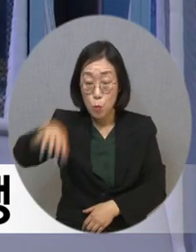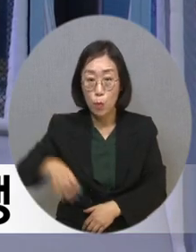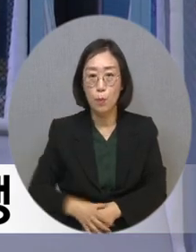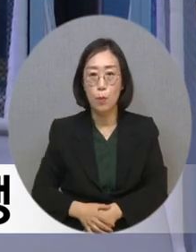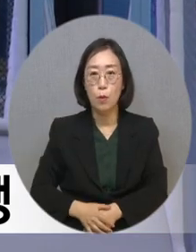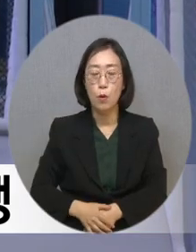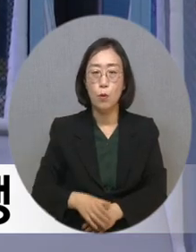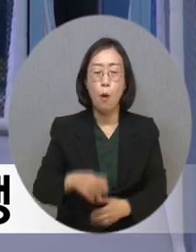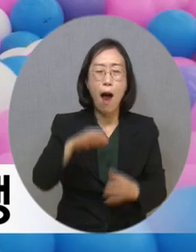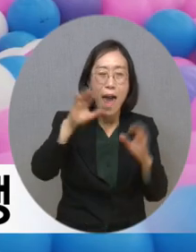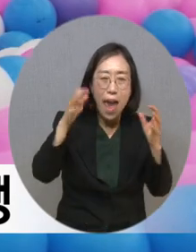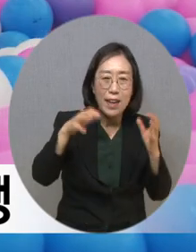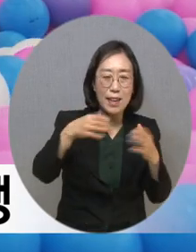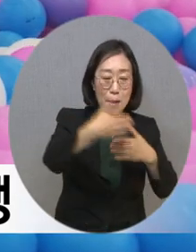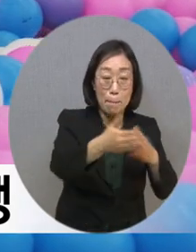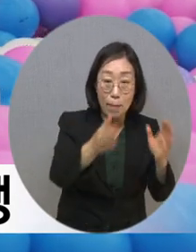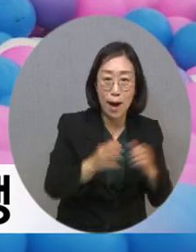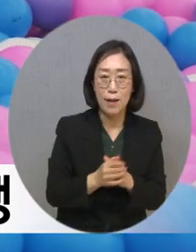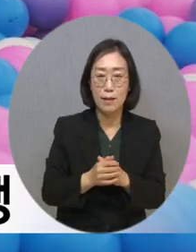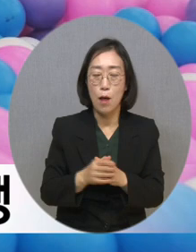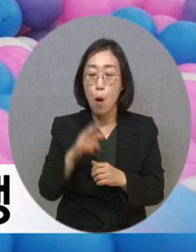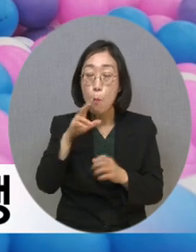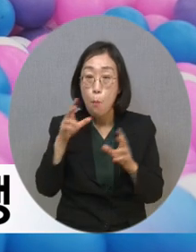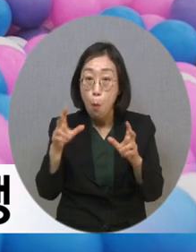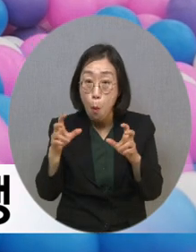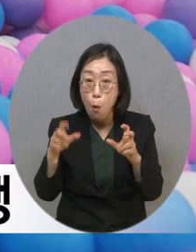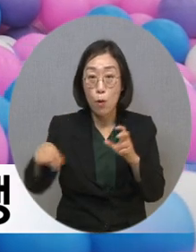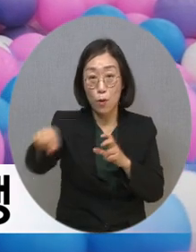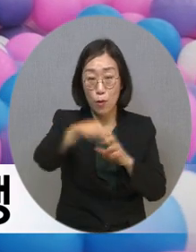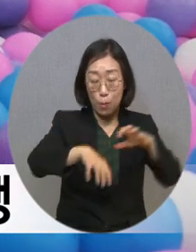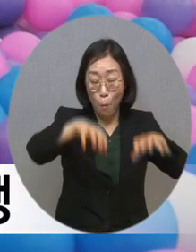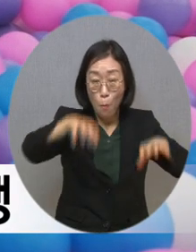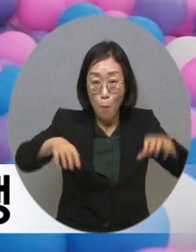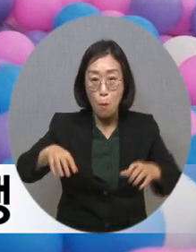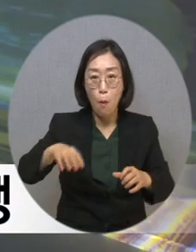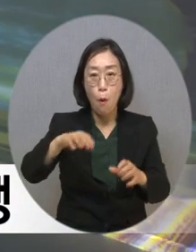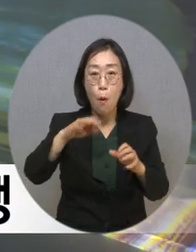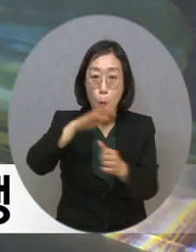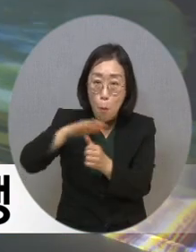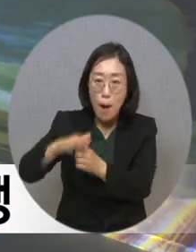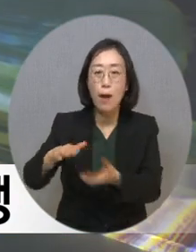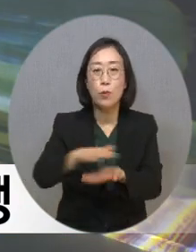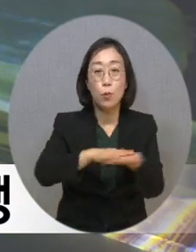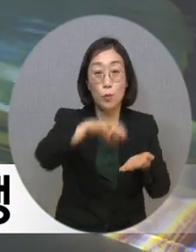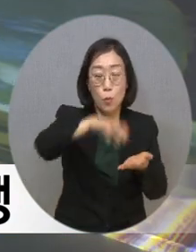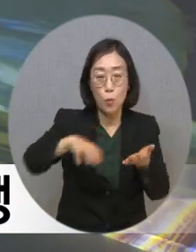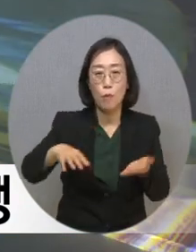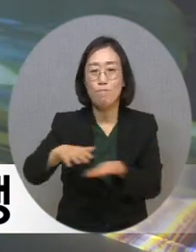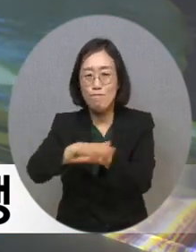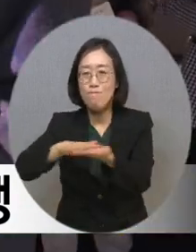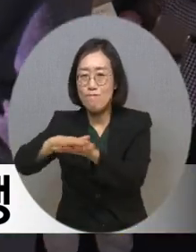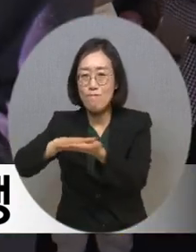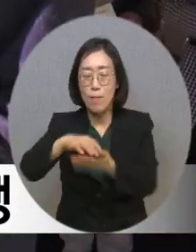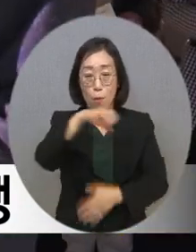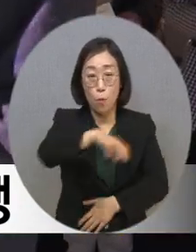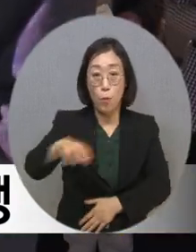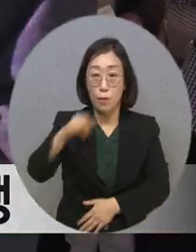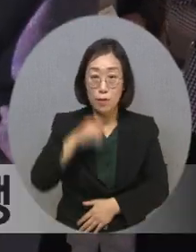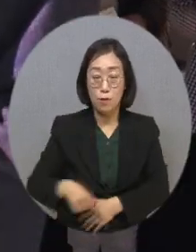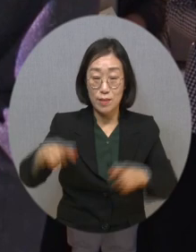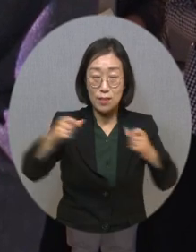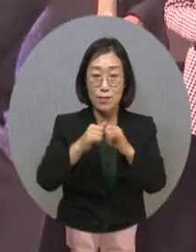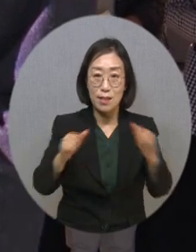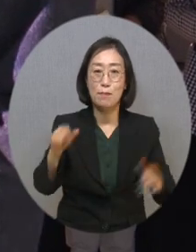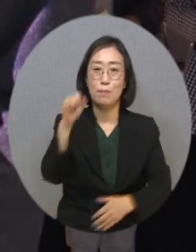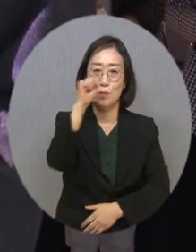하우스가 있는 영 유아존 클라이밍 볼풀 등이 있는 키즈존으로 구성돼 다양한 놀이를 즐길 수 있어 지역민들이